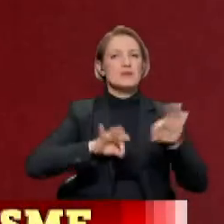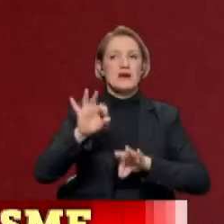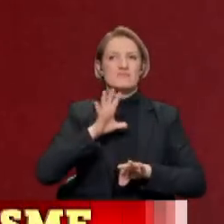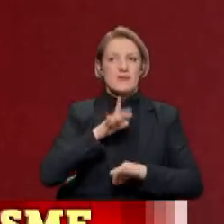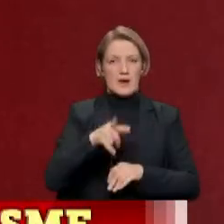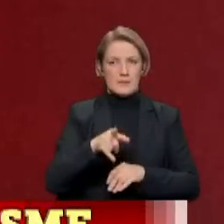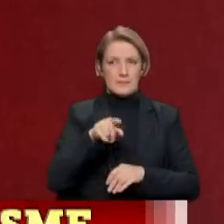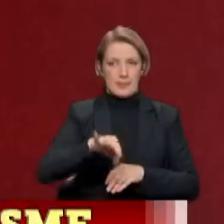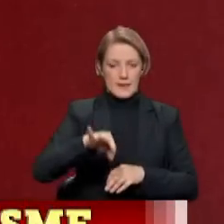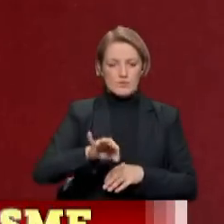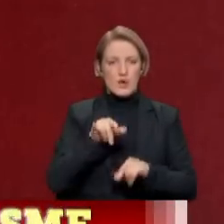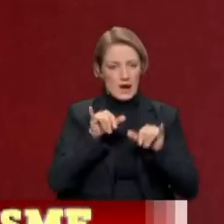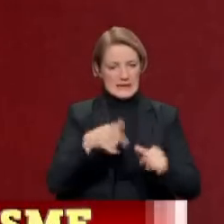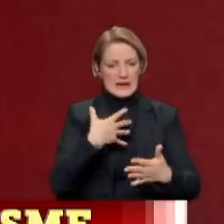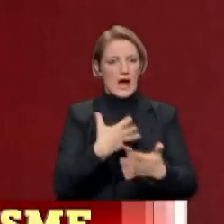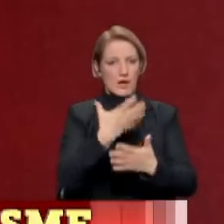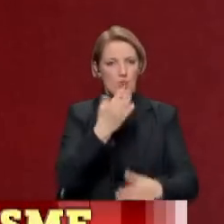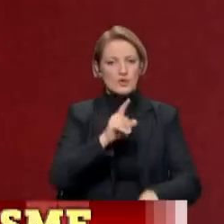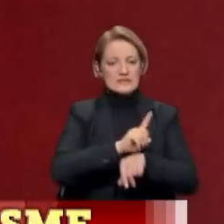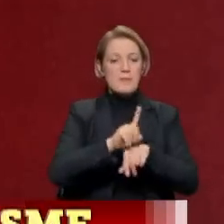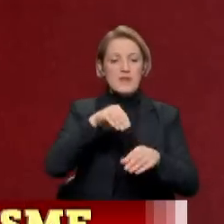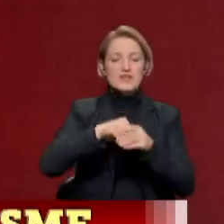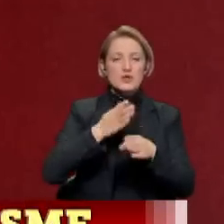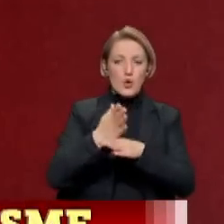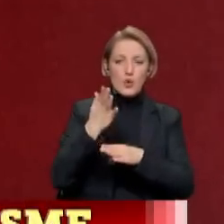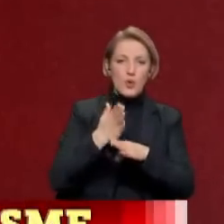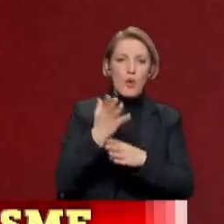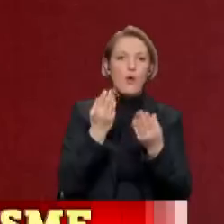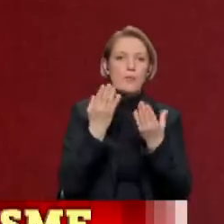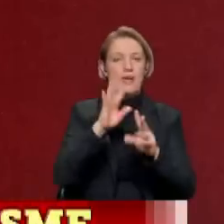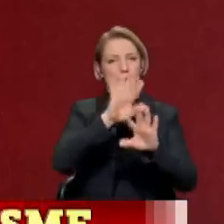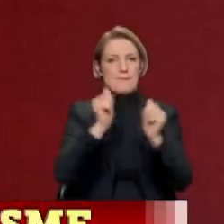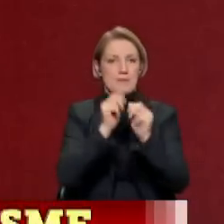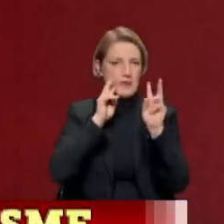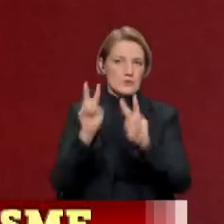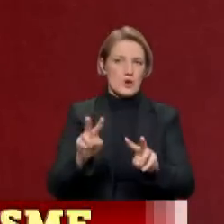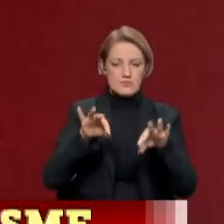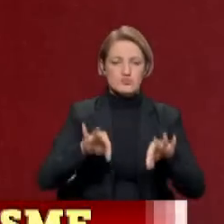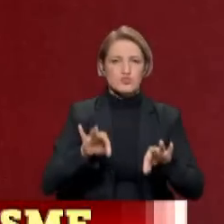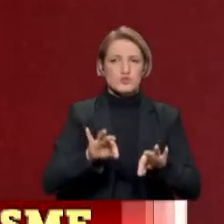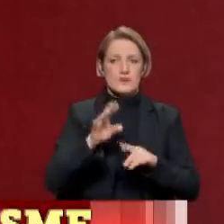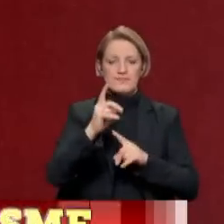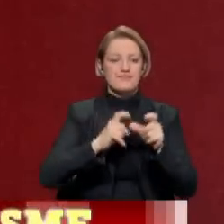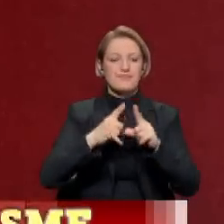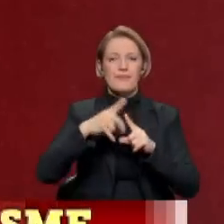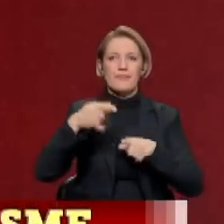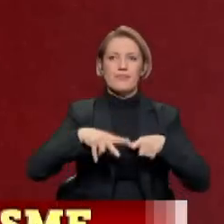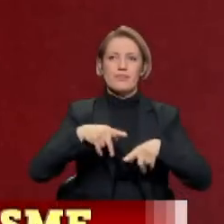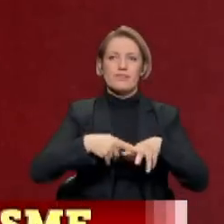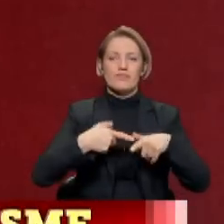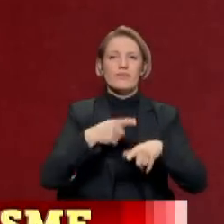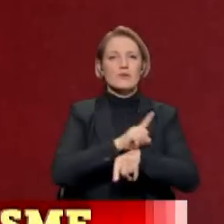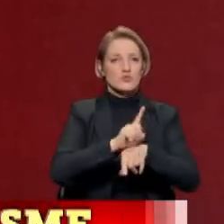Kayda geçelim diye bugün de onu söyleyelim ve zaman içerisinde doğru olup olmayacağını hep beraber görelim. Burada tabii bir istinaf süreci var.